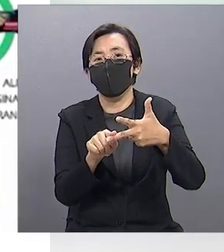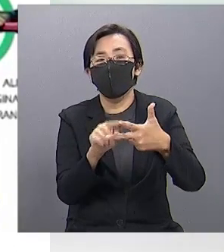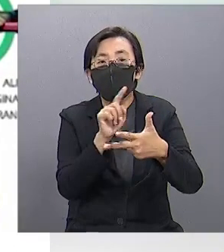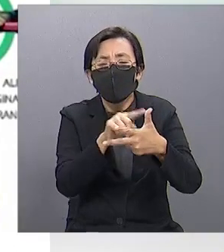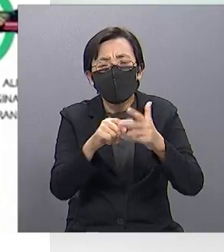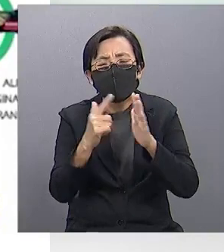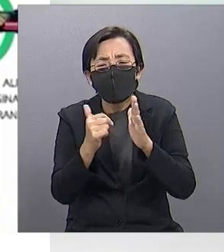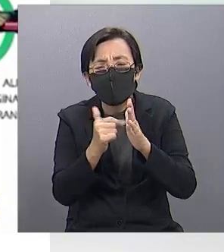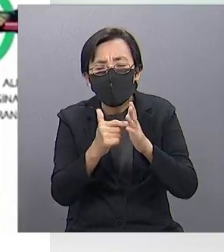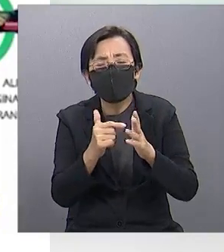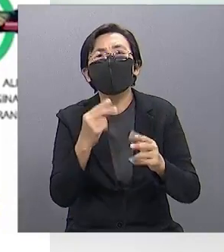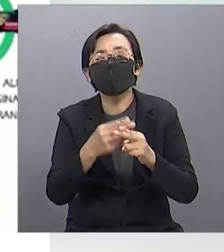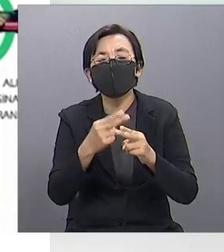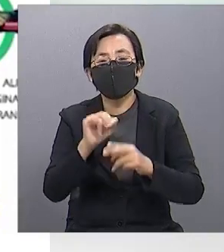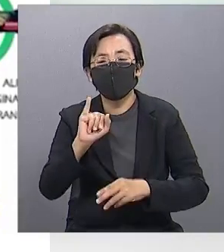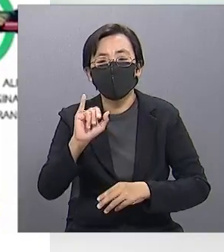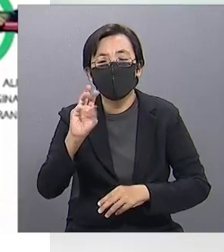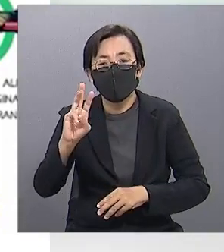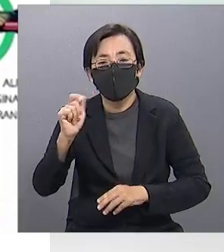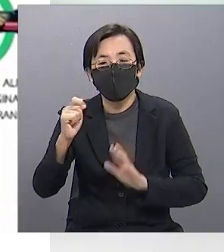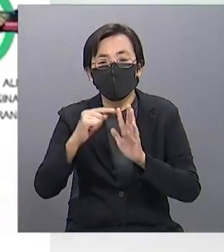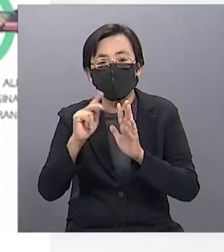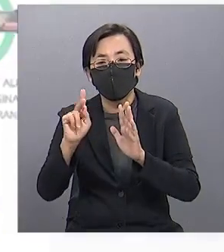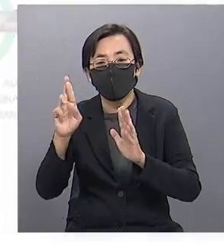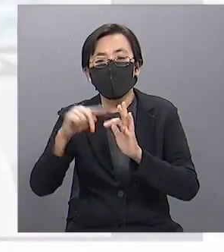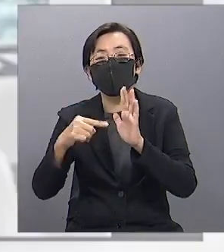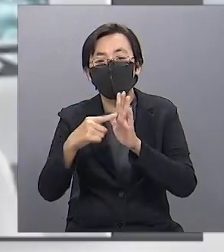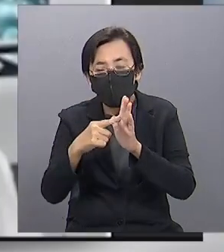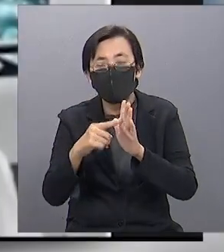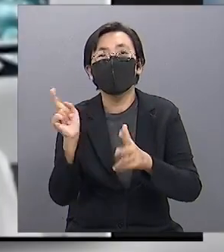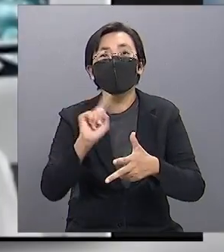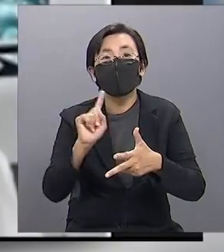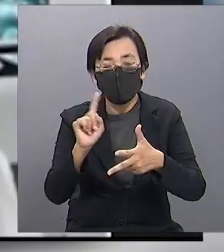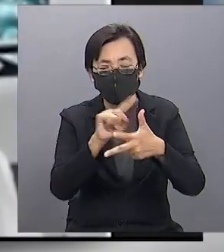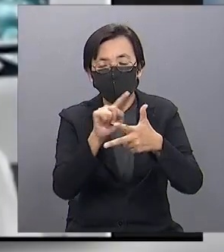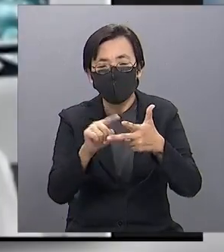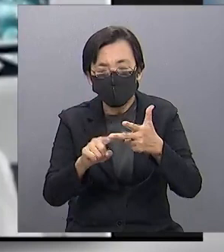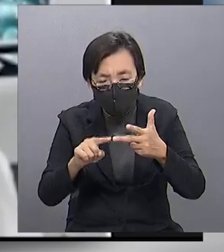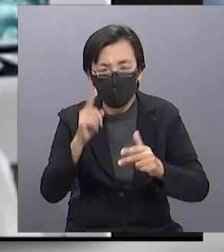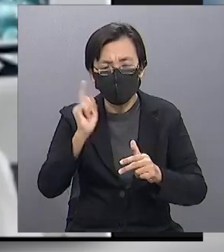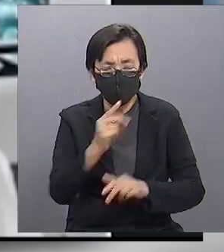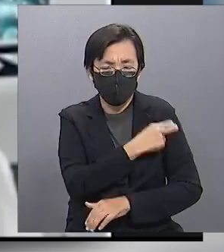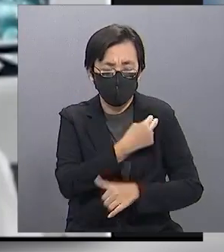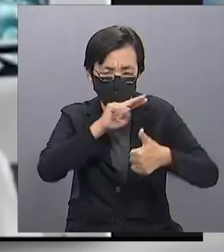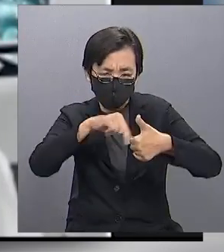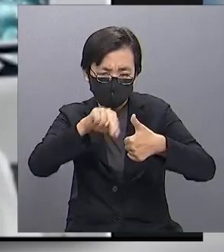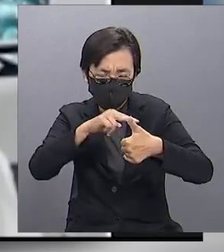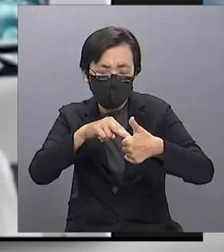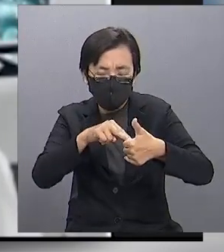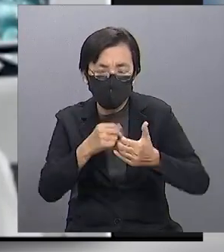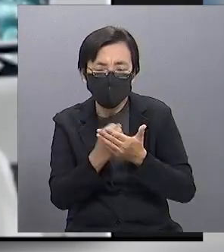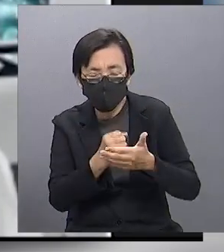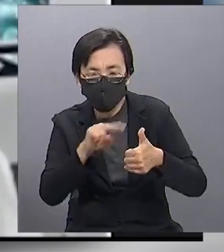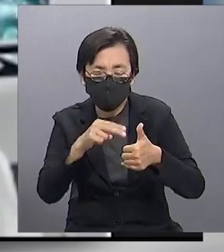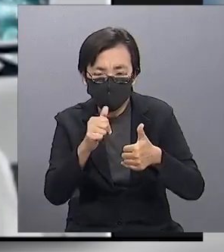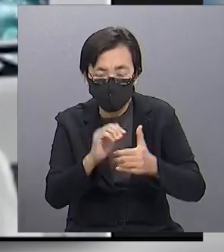ไวอากร้านี่นะคะอย่างจริงไวอากร้านี่ก็คือซินาดาฟิลเนี่ยมันต้องเข้ารับกระบวนการรักษาประเด็นก็คือมันออกฤทธิ์ในการทำให้หลอ